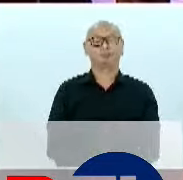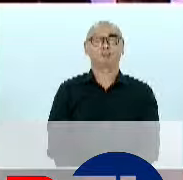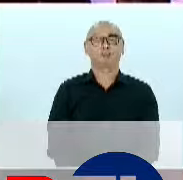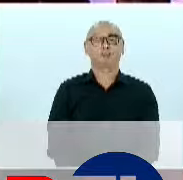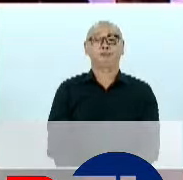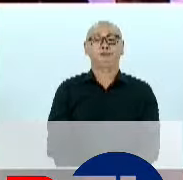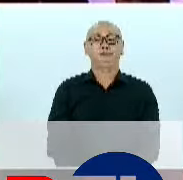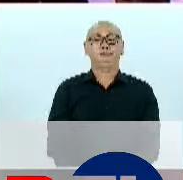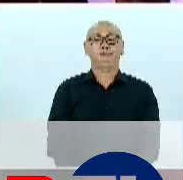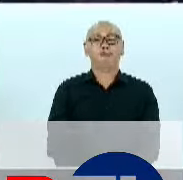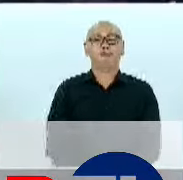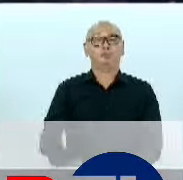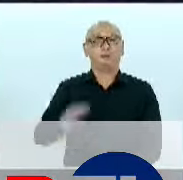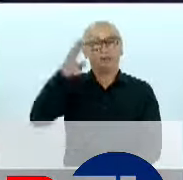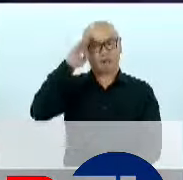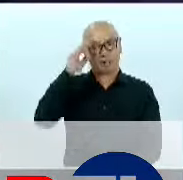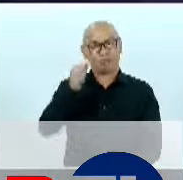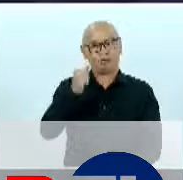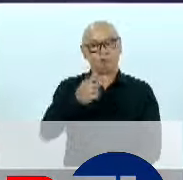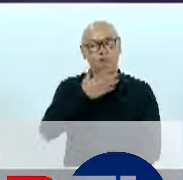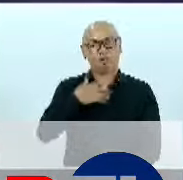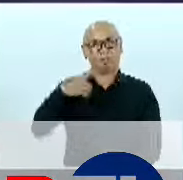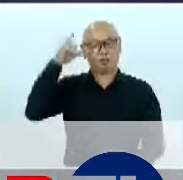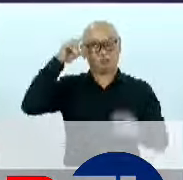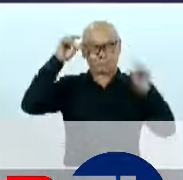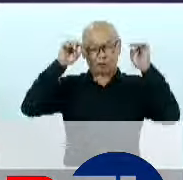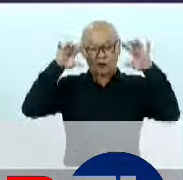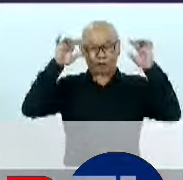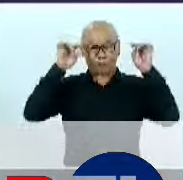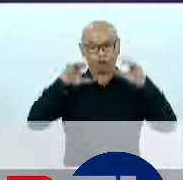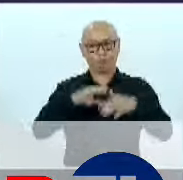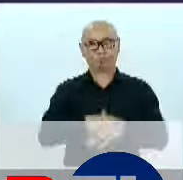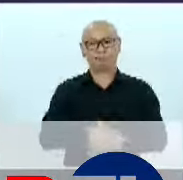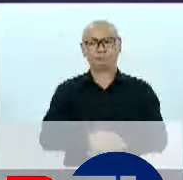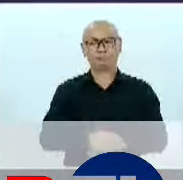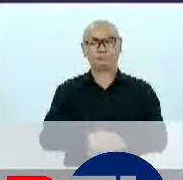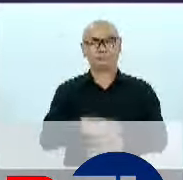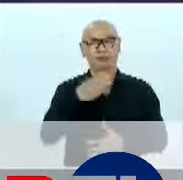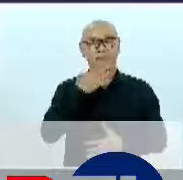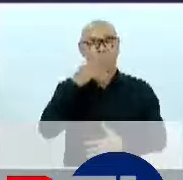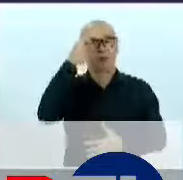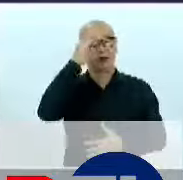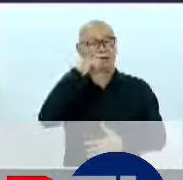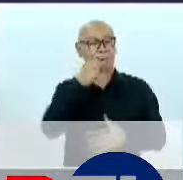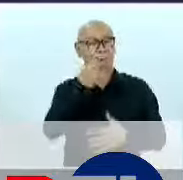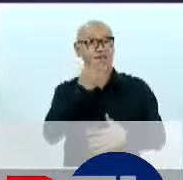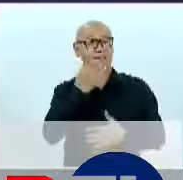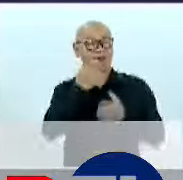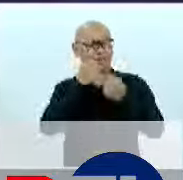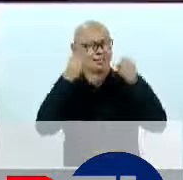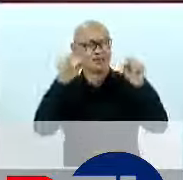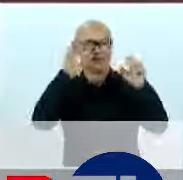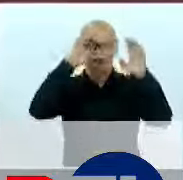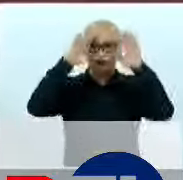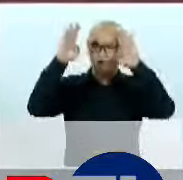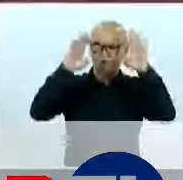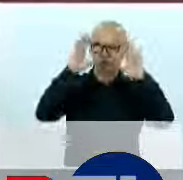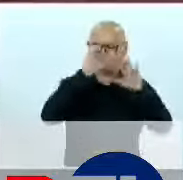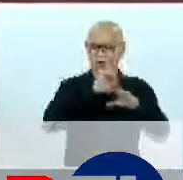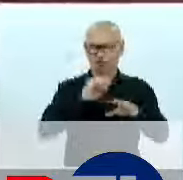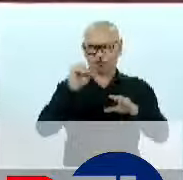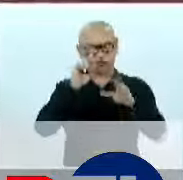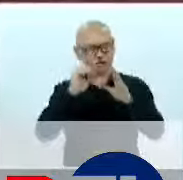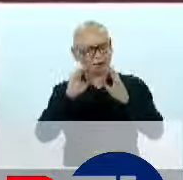silakan asalamualaikum warahmatullahi wabarakatuh Selamat malam Salam sejahtera Shalom Om